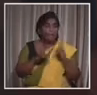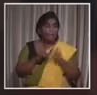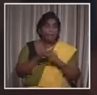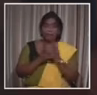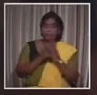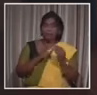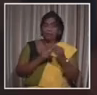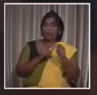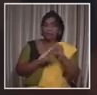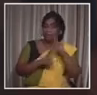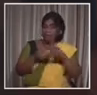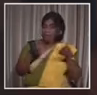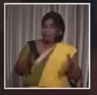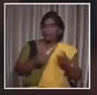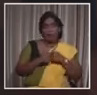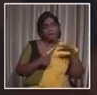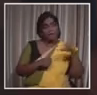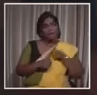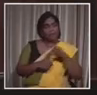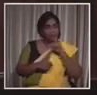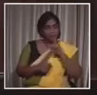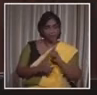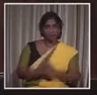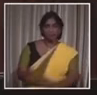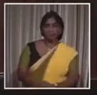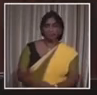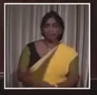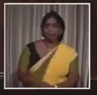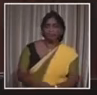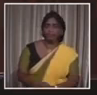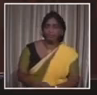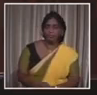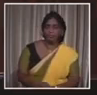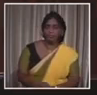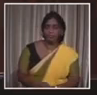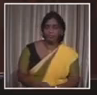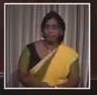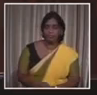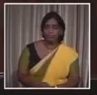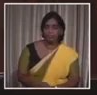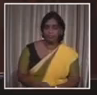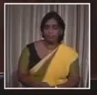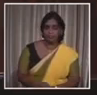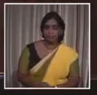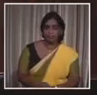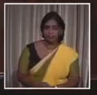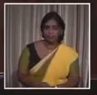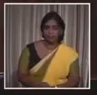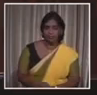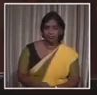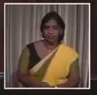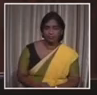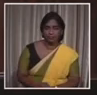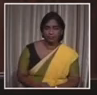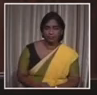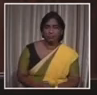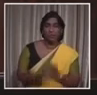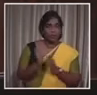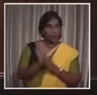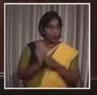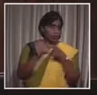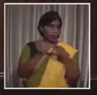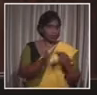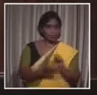දෙන්න මේ සභාව පාවිච්චි කරන්න කියලා ඉල්ලීම කරනවා. මම චමිනි සිරිමන්ත ඔබතුමා උත්තර දෙන්න. හා. මනුෂ්‍ය නායකකාර